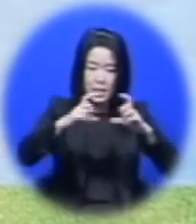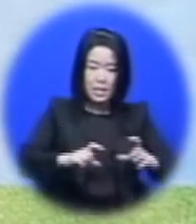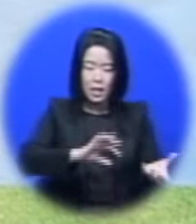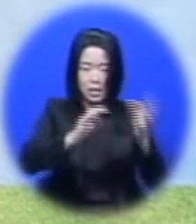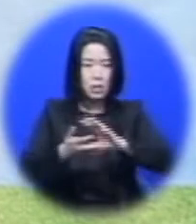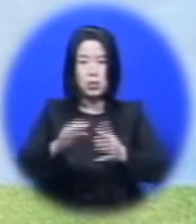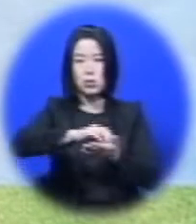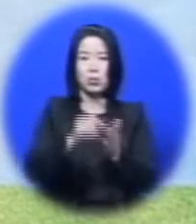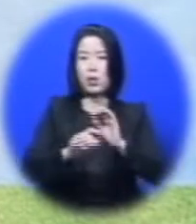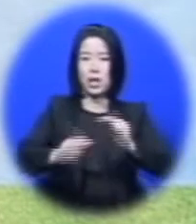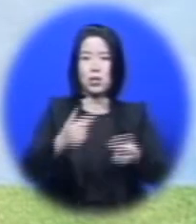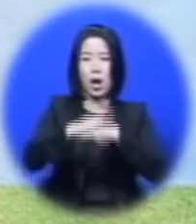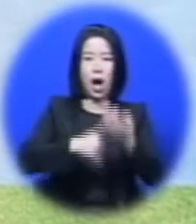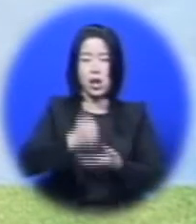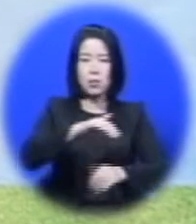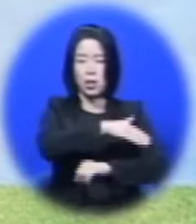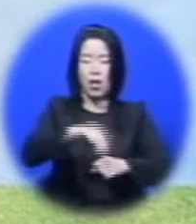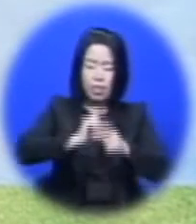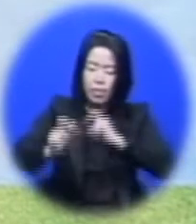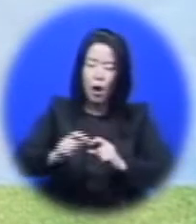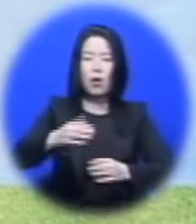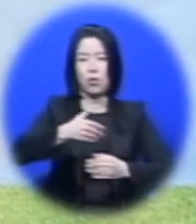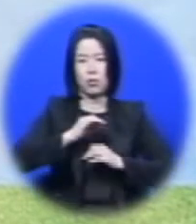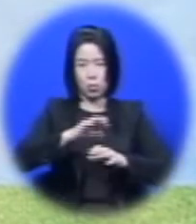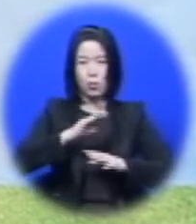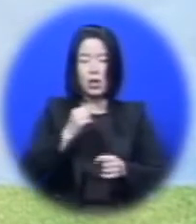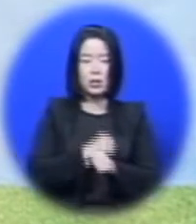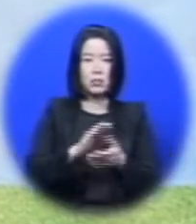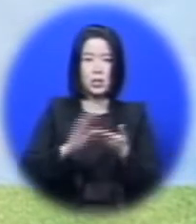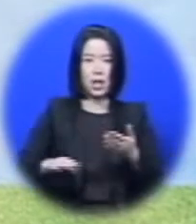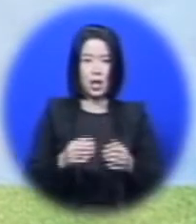끝이 아니에요. 하나님의 계획은 더 놀랍습니다.